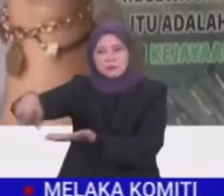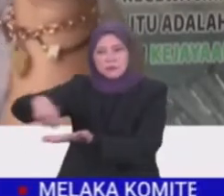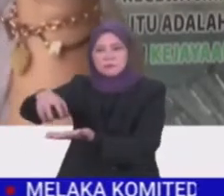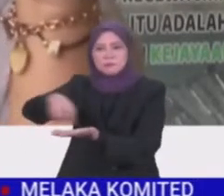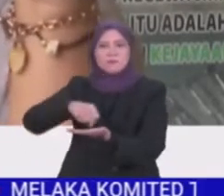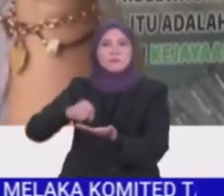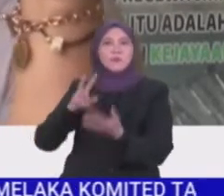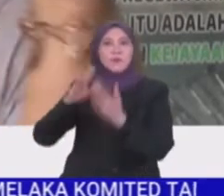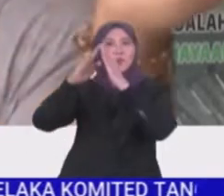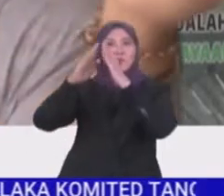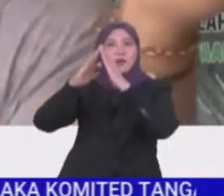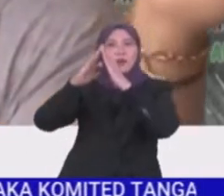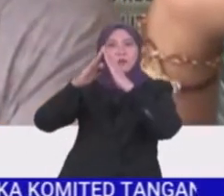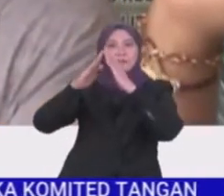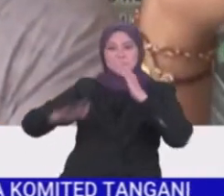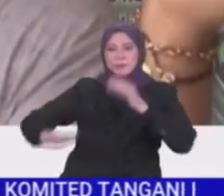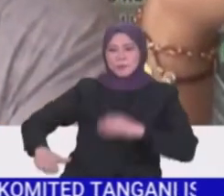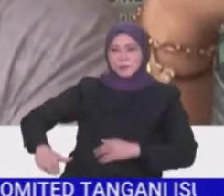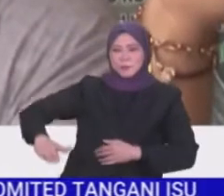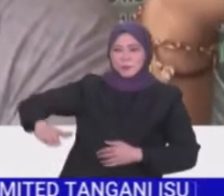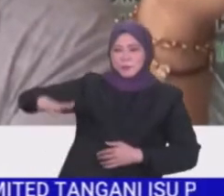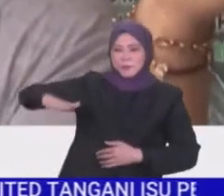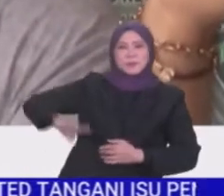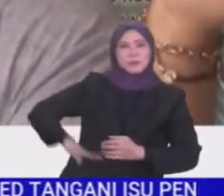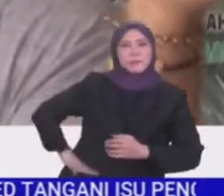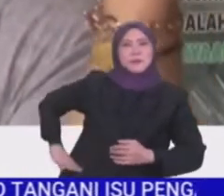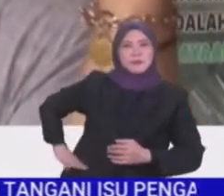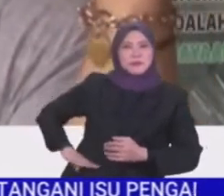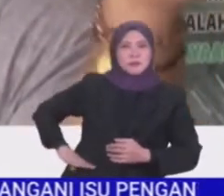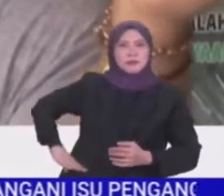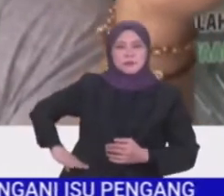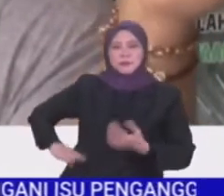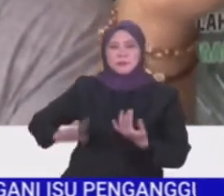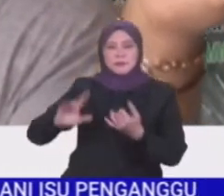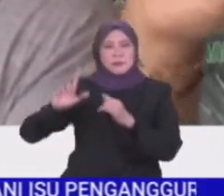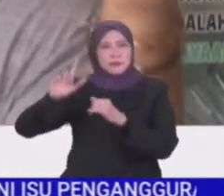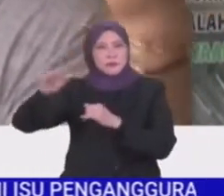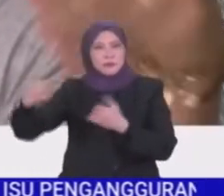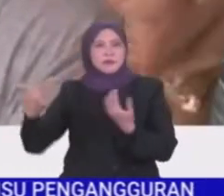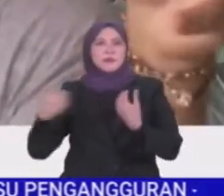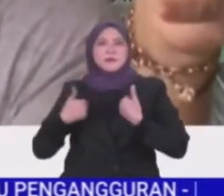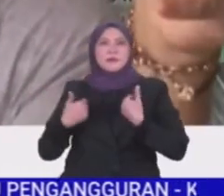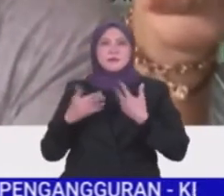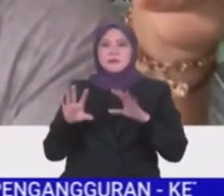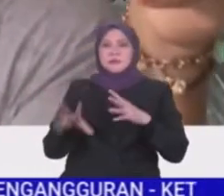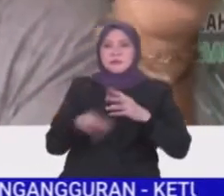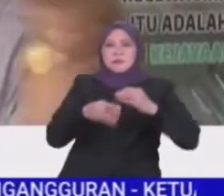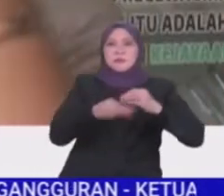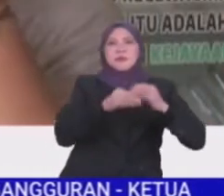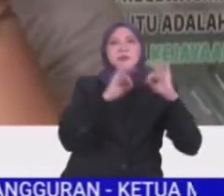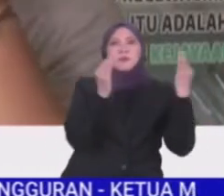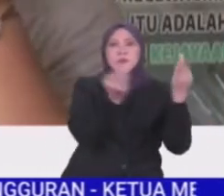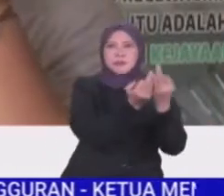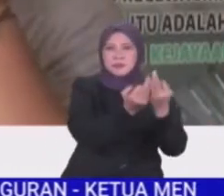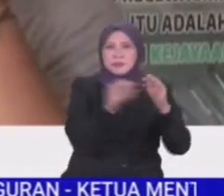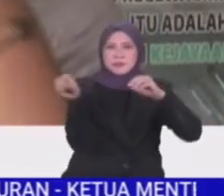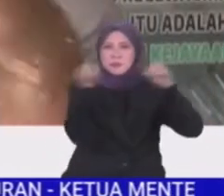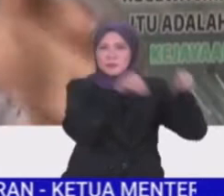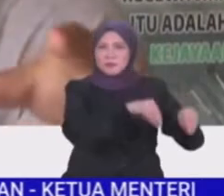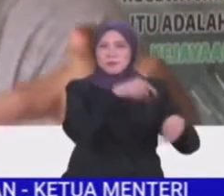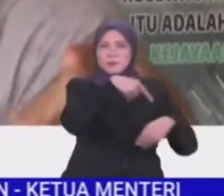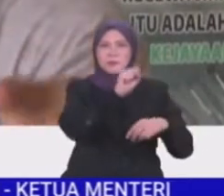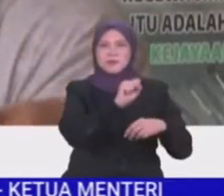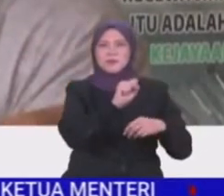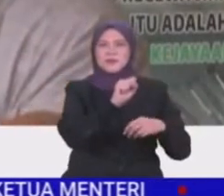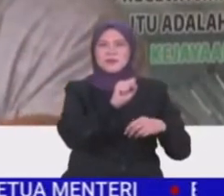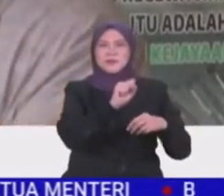dah naik sampai paras pinggang. So kita duduk kat situ, lepas tu ada penambahan keluarga apa semua. So tempat tu